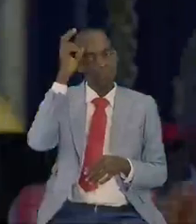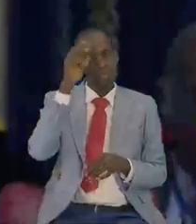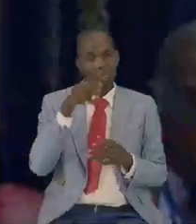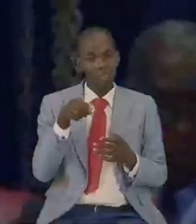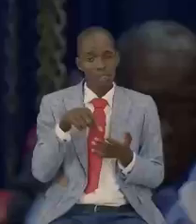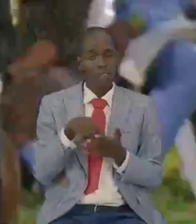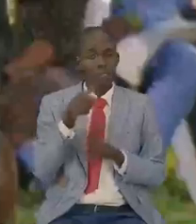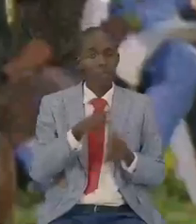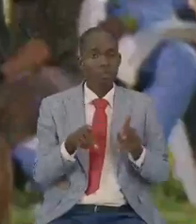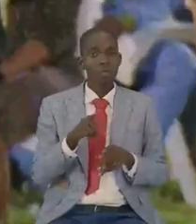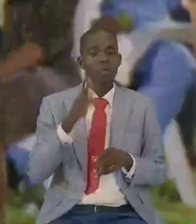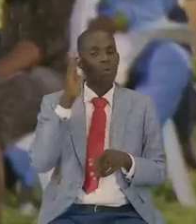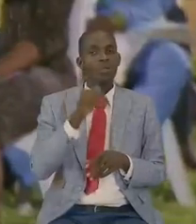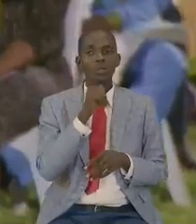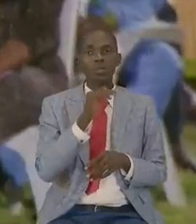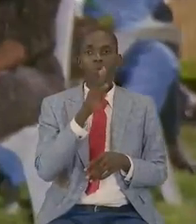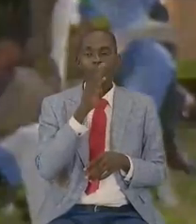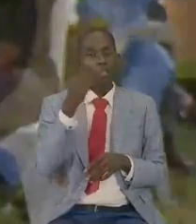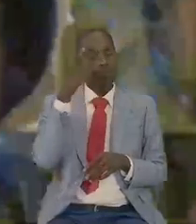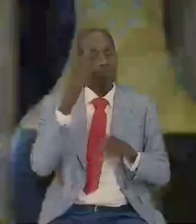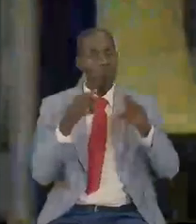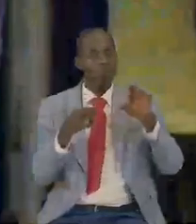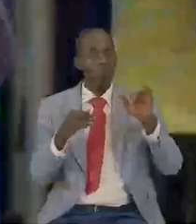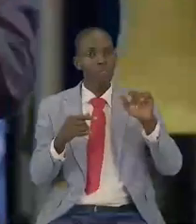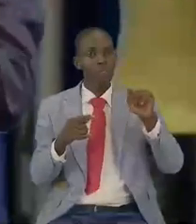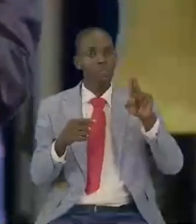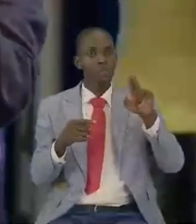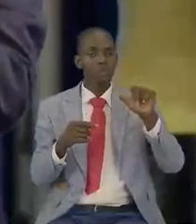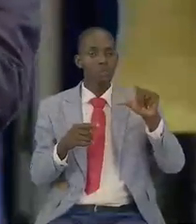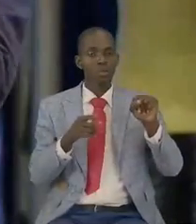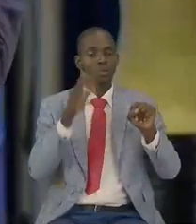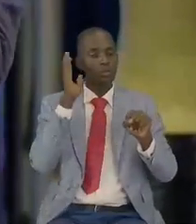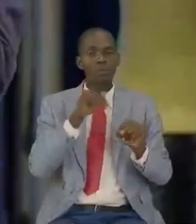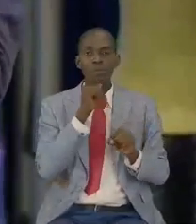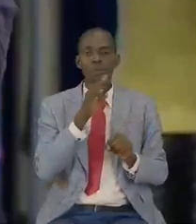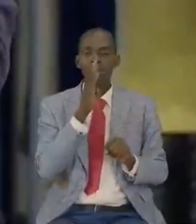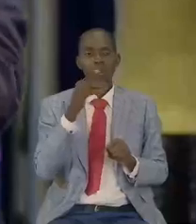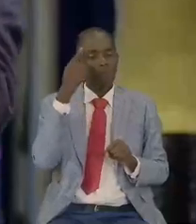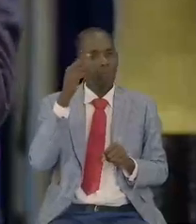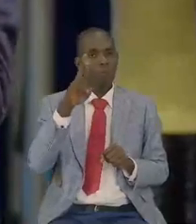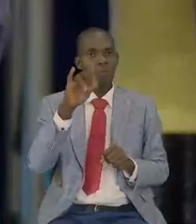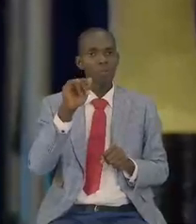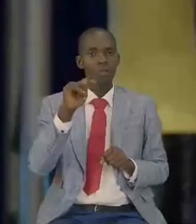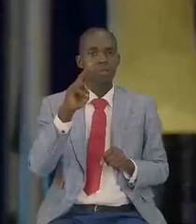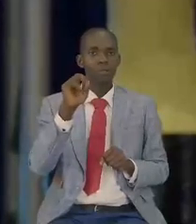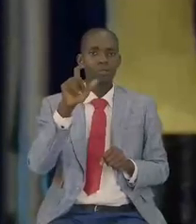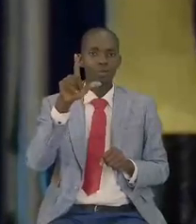ne sera pas pour les rituels. Tu n'es pas pour un rituel. Le peuple,